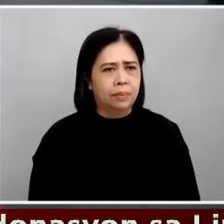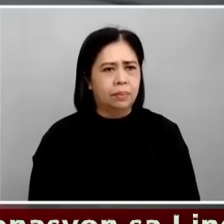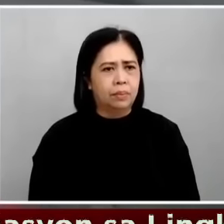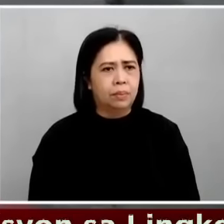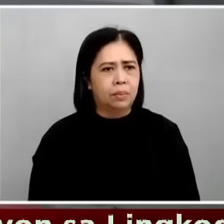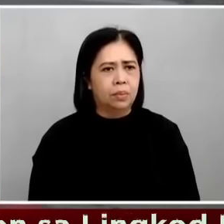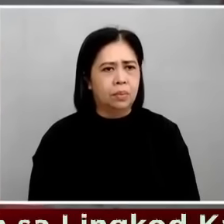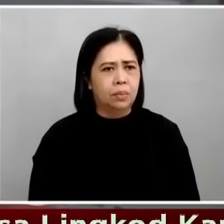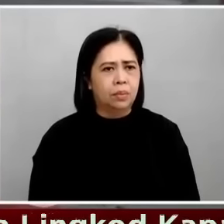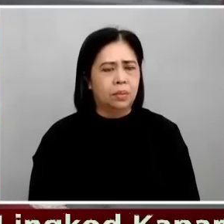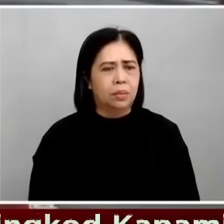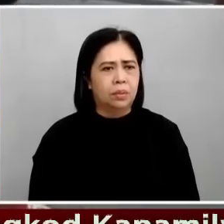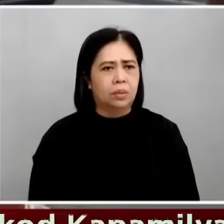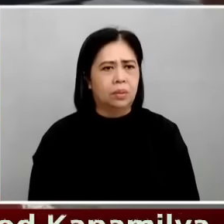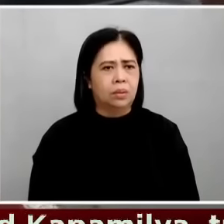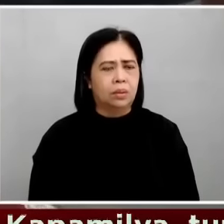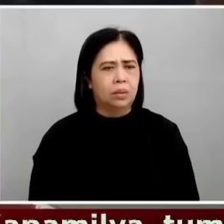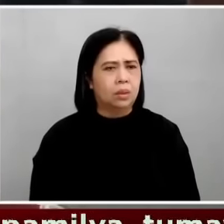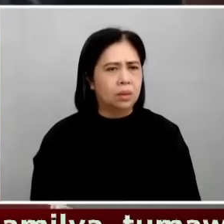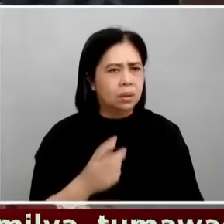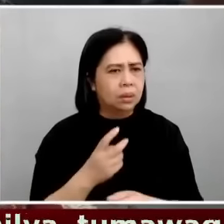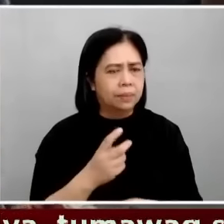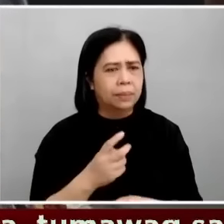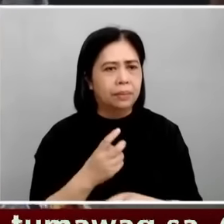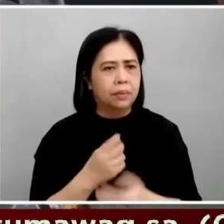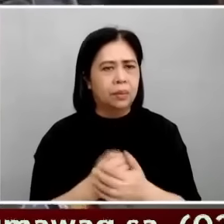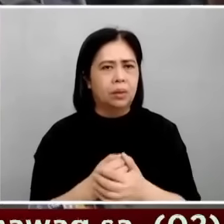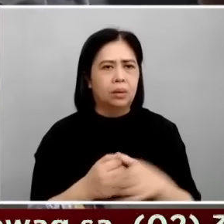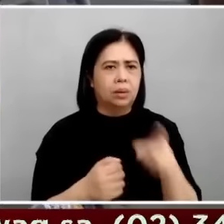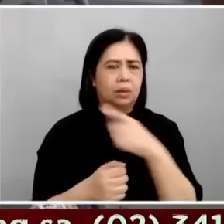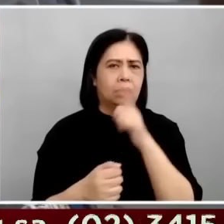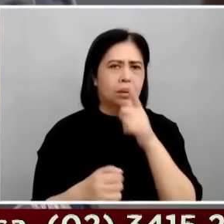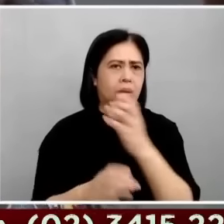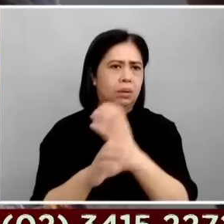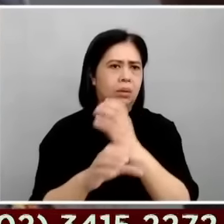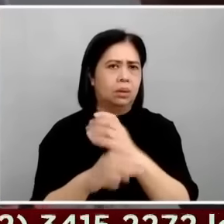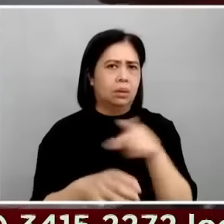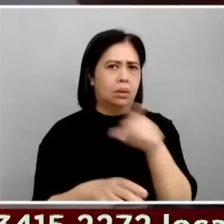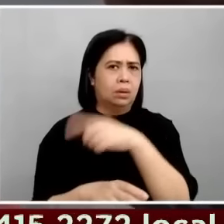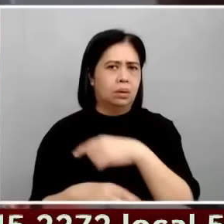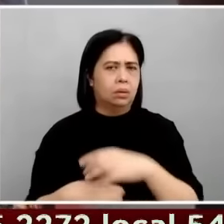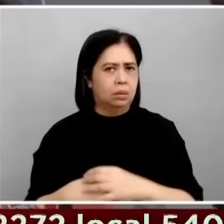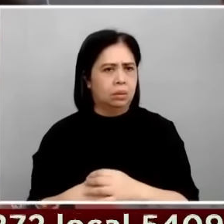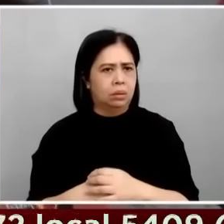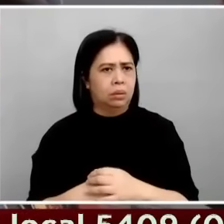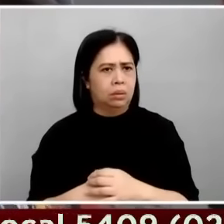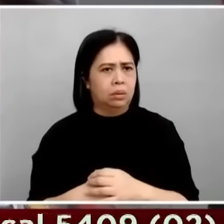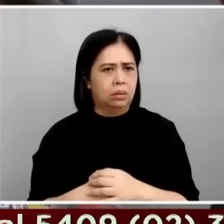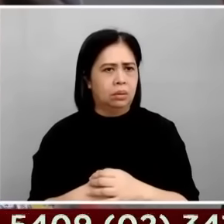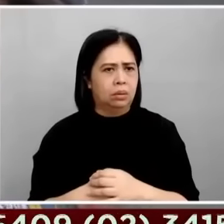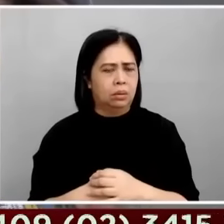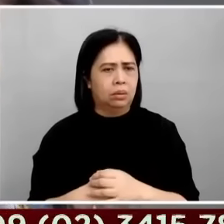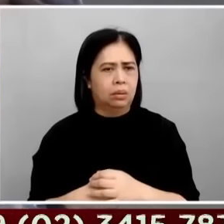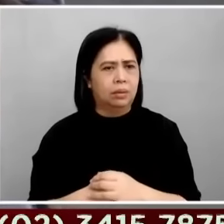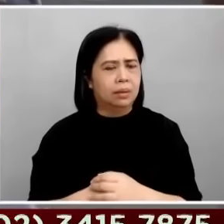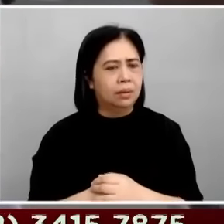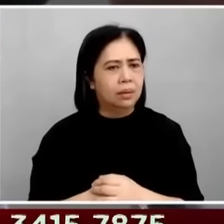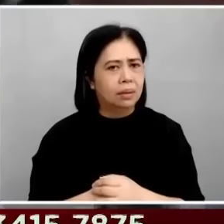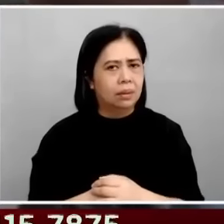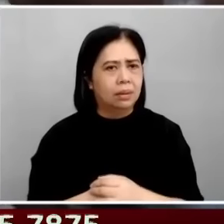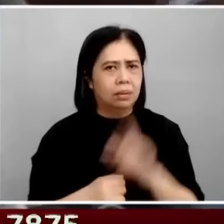Ang nangyari sa mga motor lang eh, hindi may naano yung mga kotse eh. Oo, napatawagan nyo? Paano sila? Sana